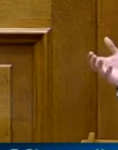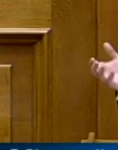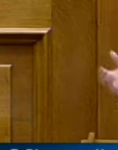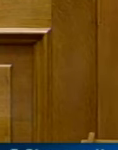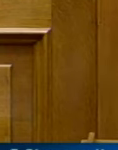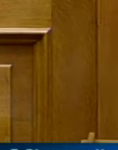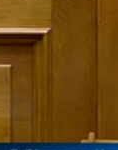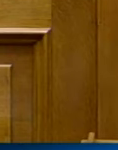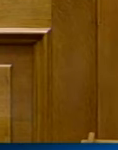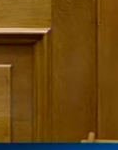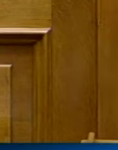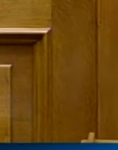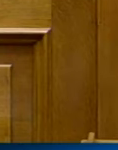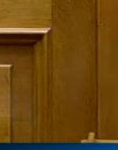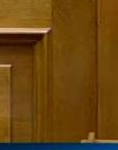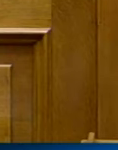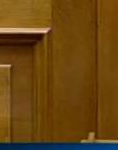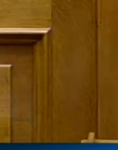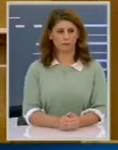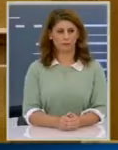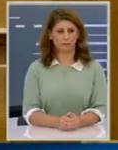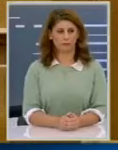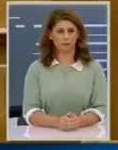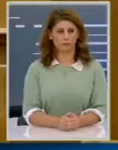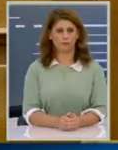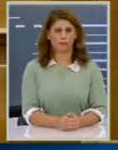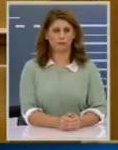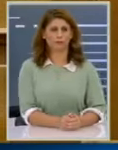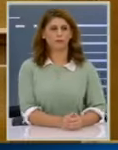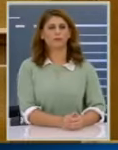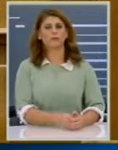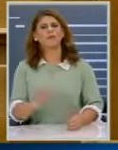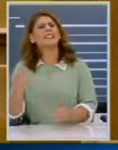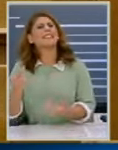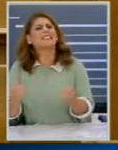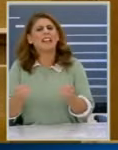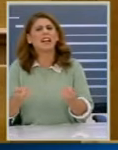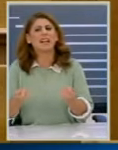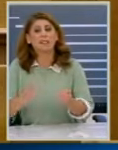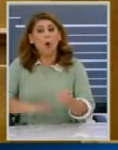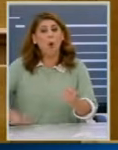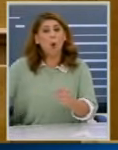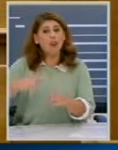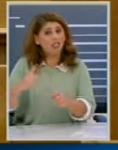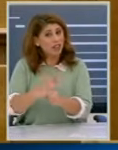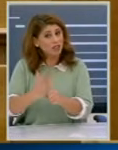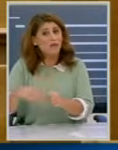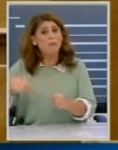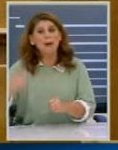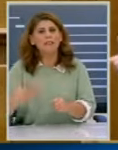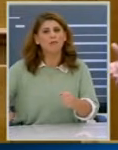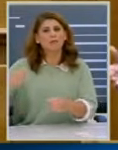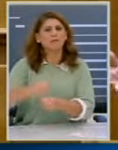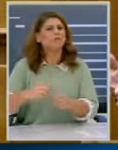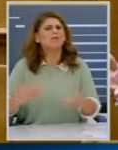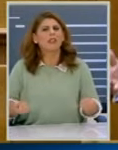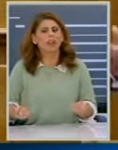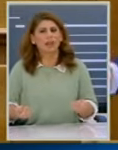λευκός υπότης και σωτήρας, αλλά να κάνετε τι? Να κάνετε τι σε μια κατεστραμμένη χώρα? Να